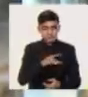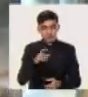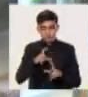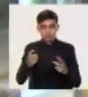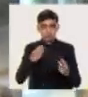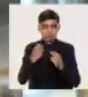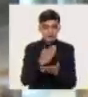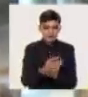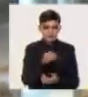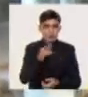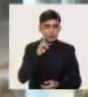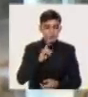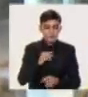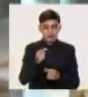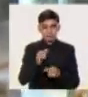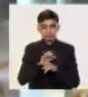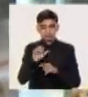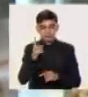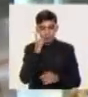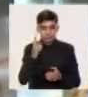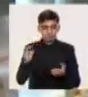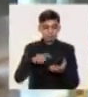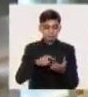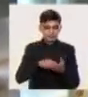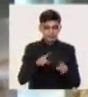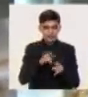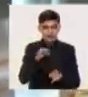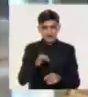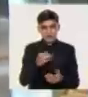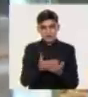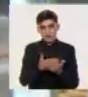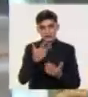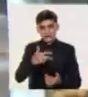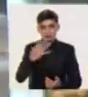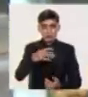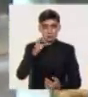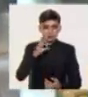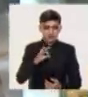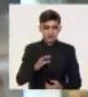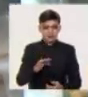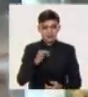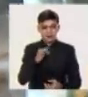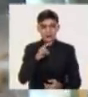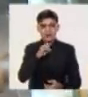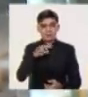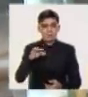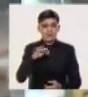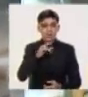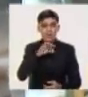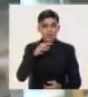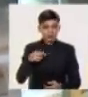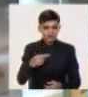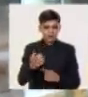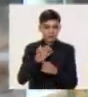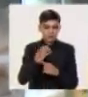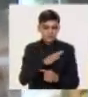им так удобно. В день переводов, ну, процентов 30-40 на Каспи Голд. От объема